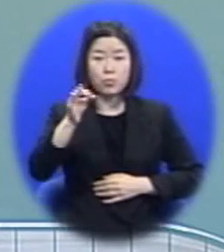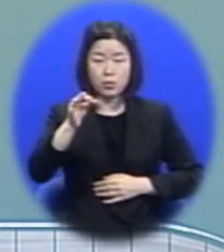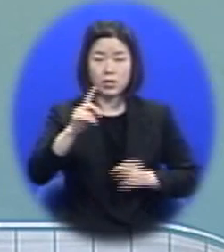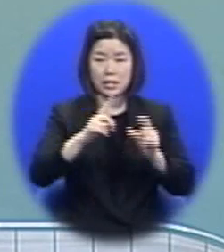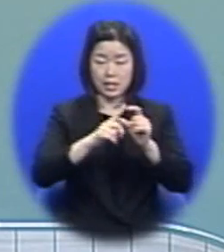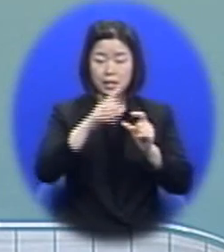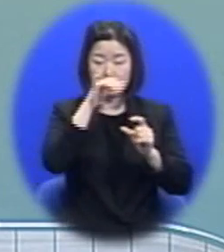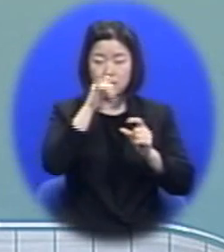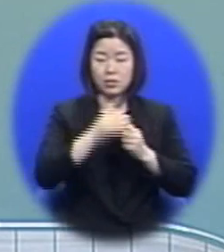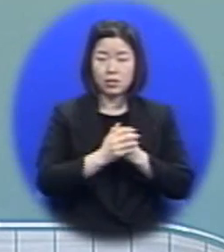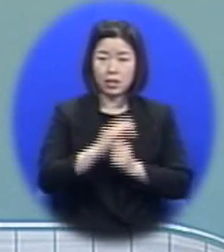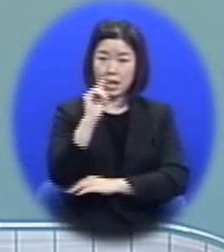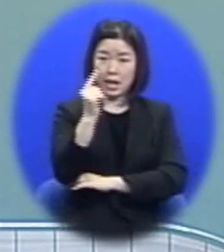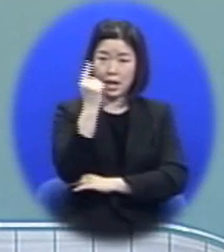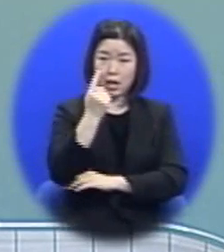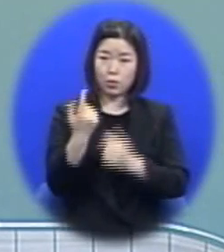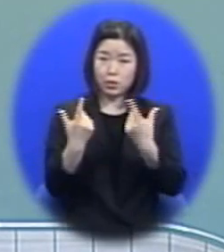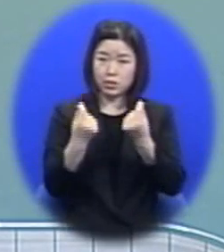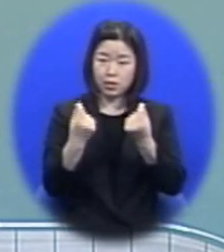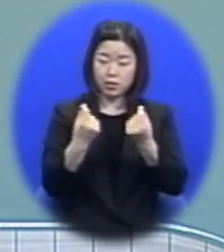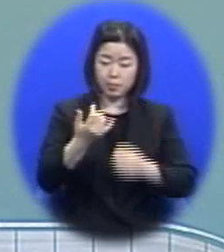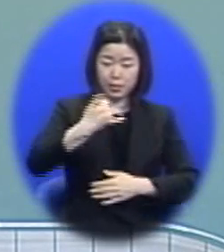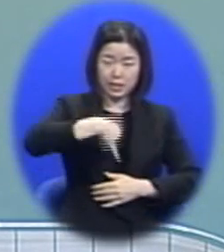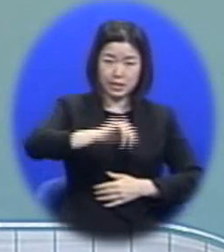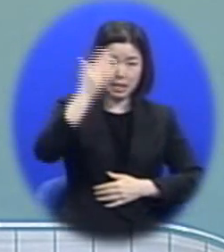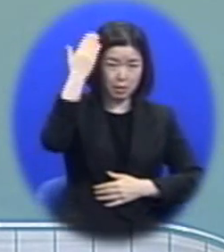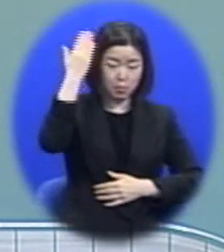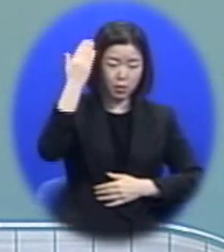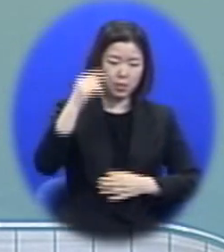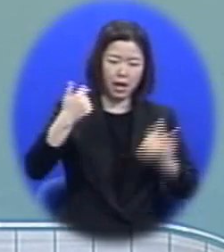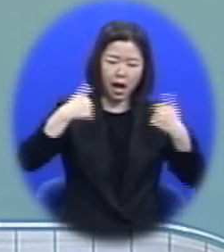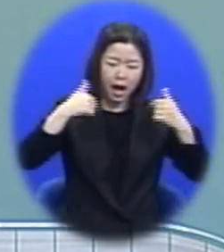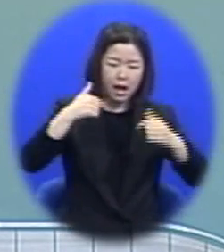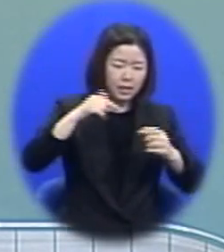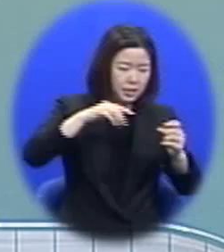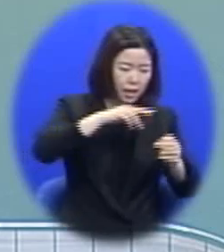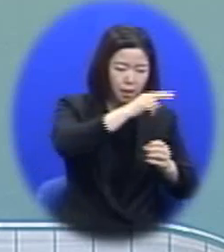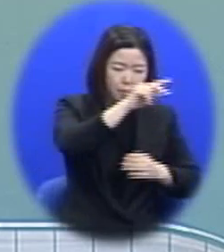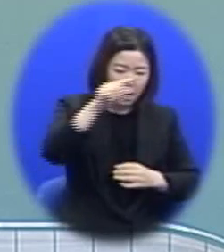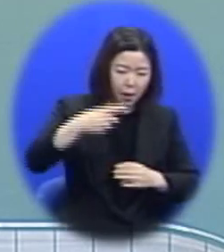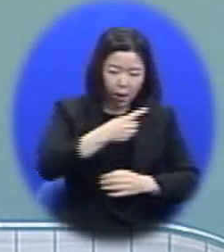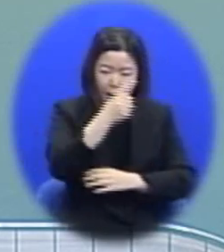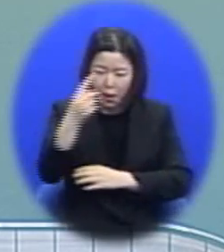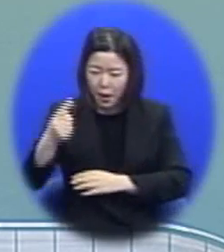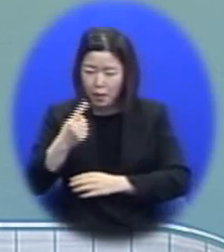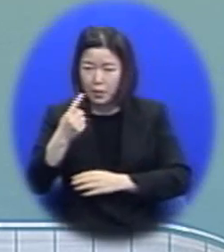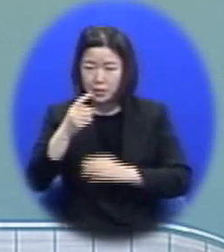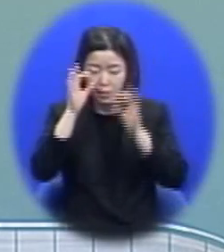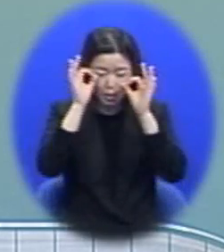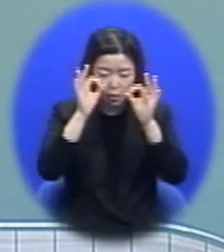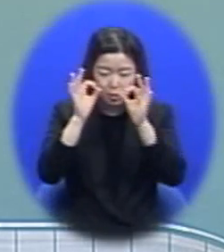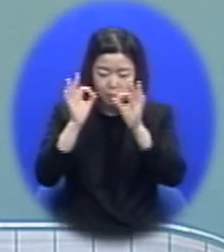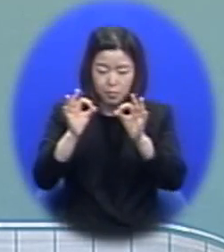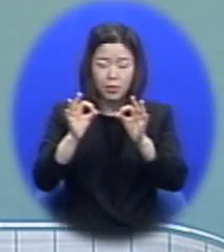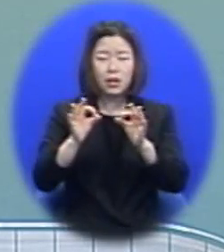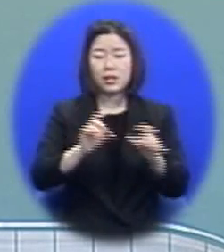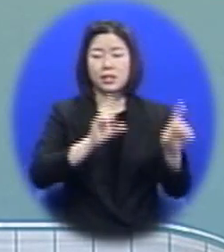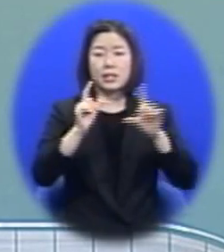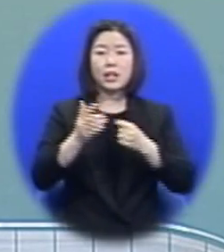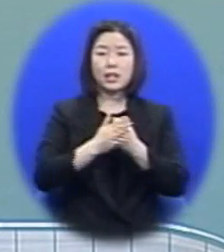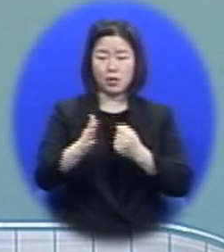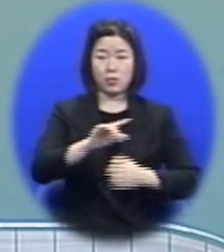헬리콥터처럼 자녀의 머리 위를 항상 맴돌면서 아 지내기 때문에 이런 이름이 붙여졌다는